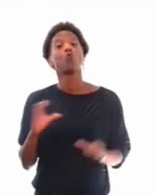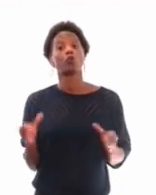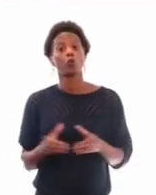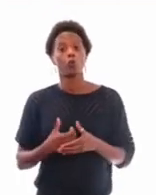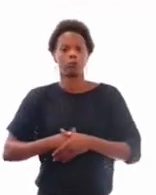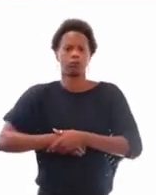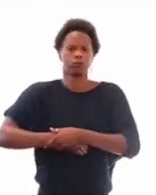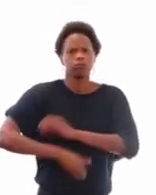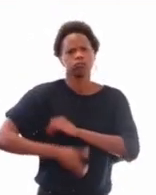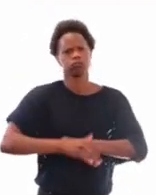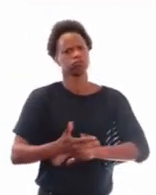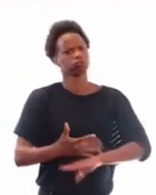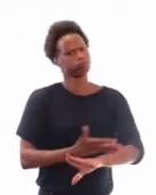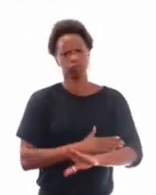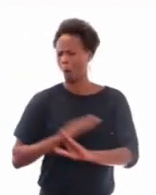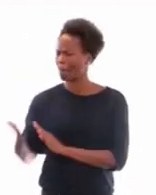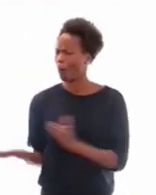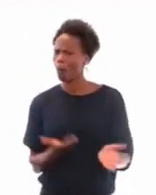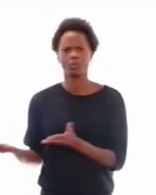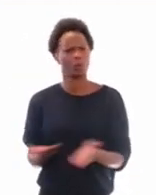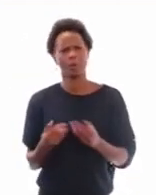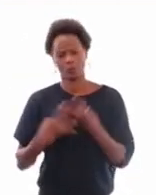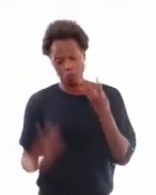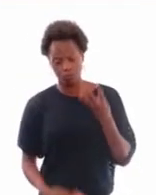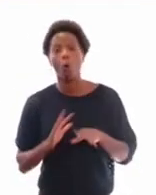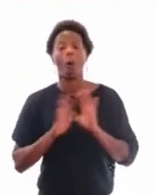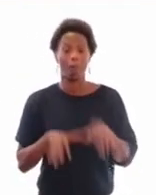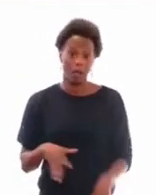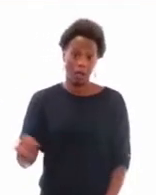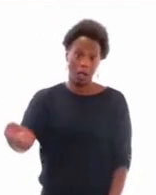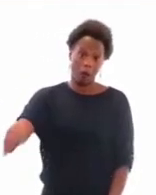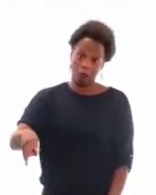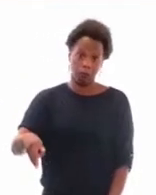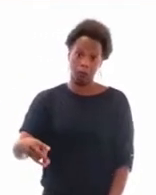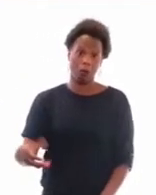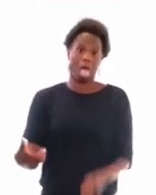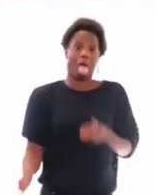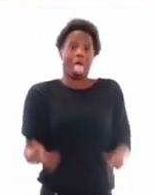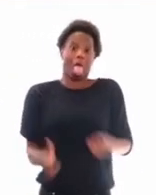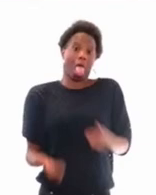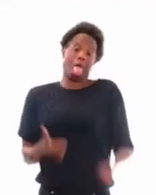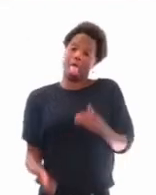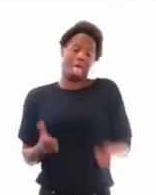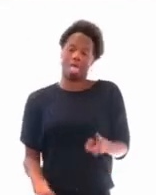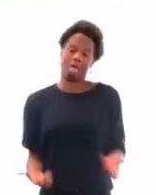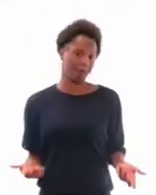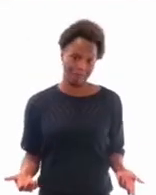investi, a fait beaucoup de propositions. Vous avez toujours traîné les pieds et